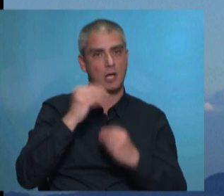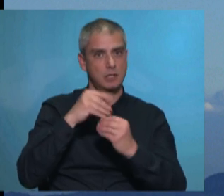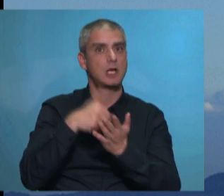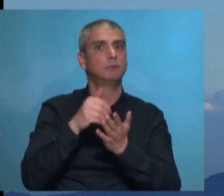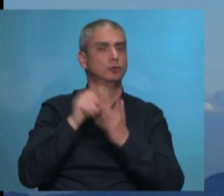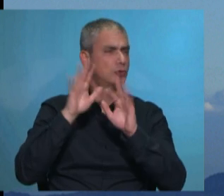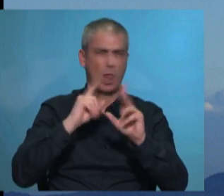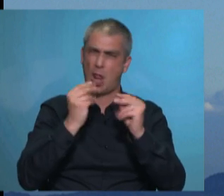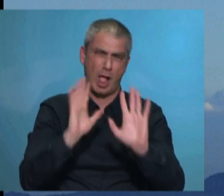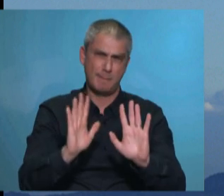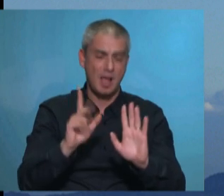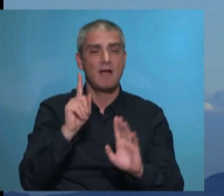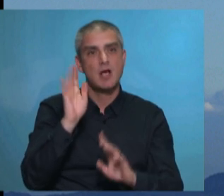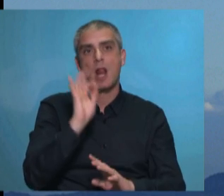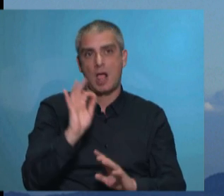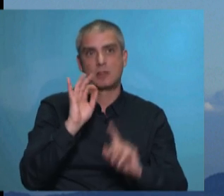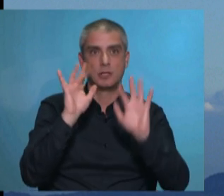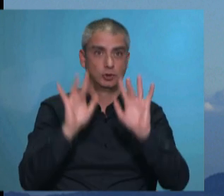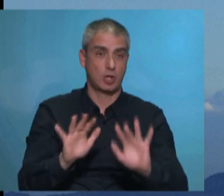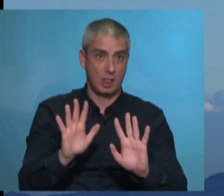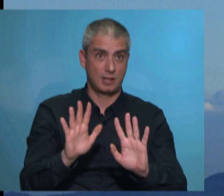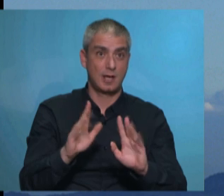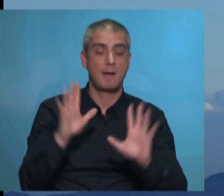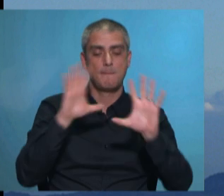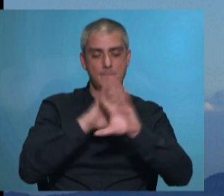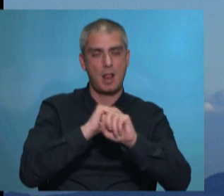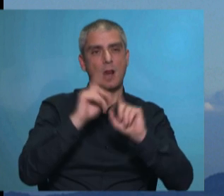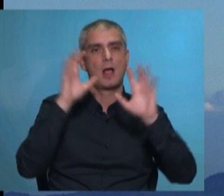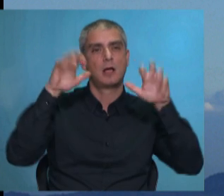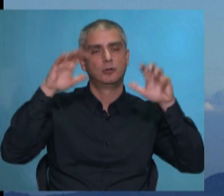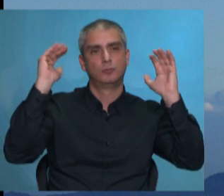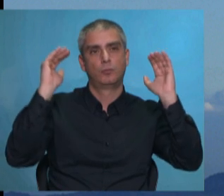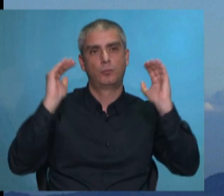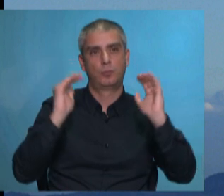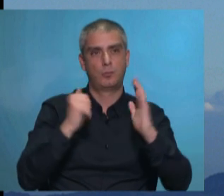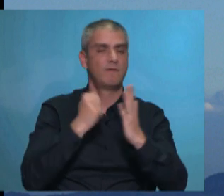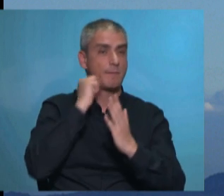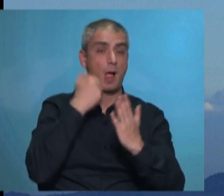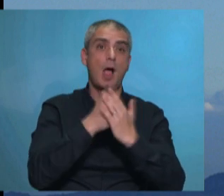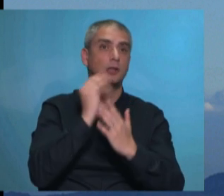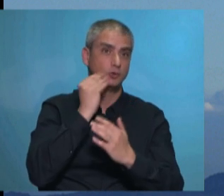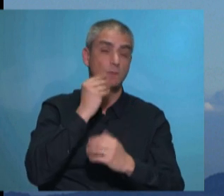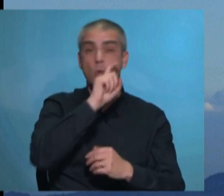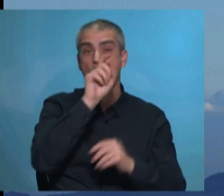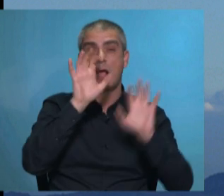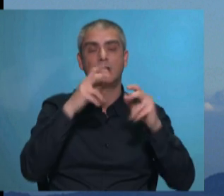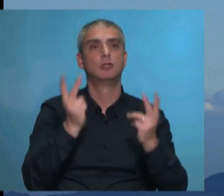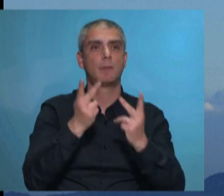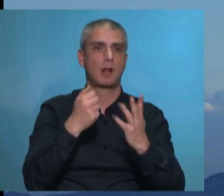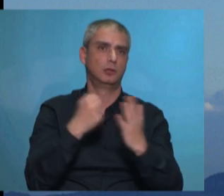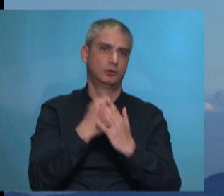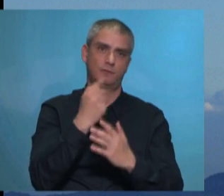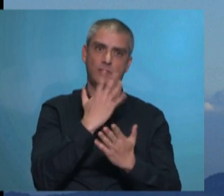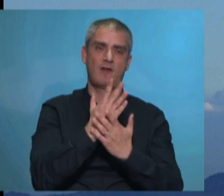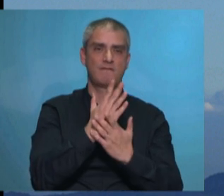לא הרבה, אבל בכל זאת שלג. במהלך הלילה התמעטו המשקעים ומחר עד הצהריים עדיין ייתכן גשם קל. בסוף השבוע כבר תהיה